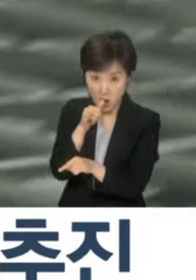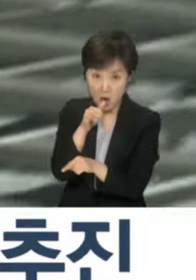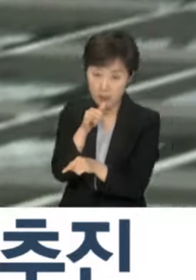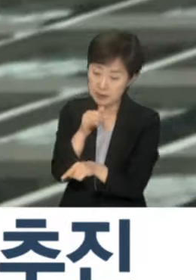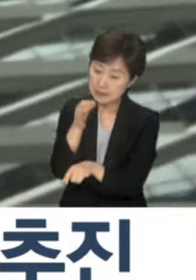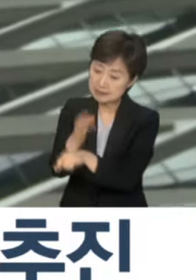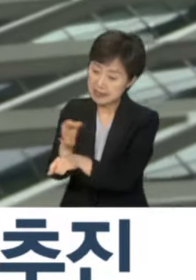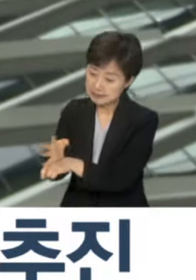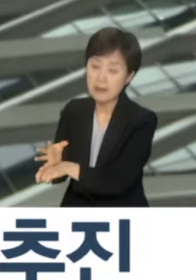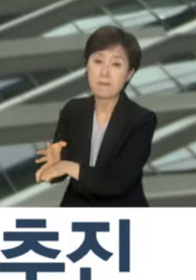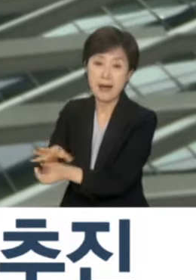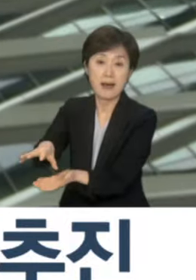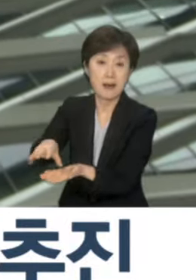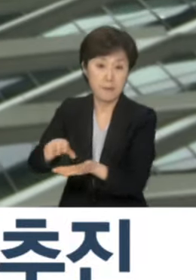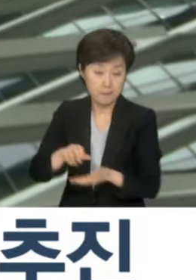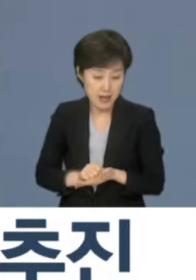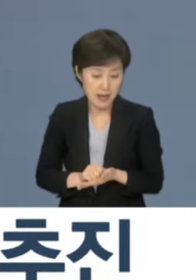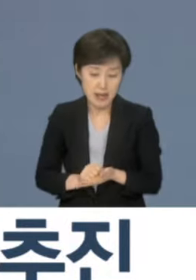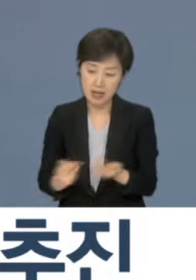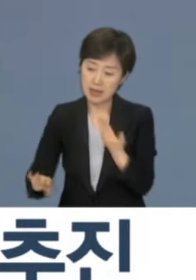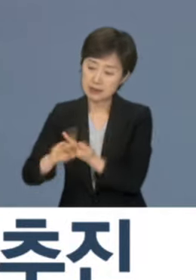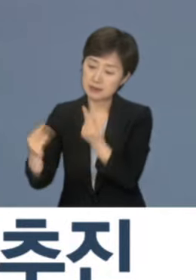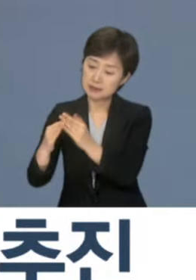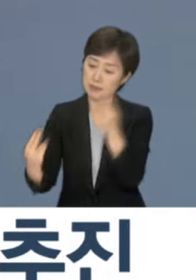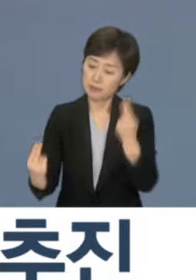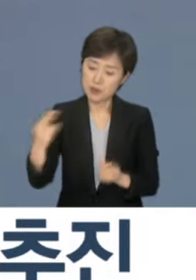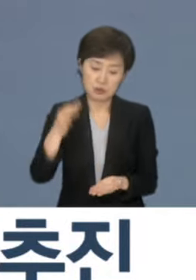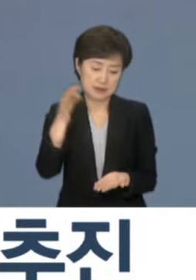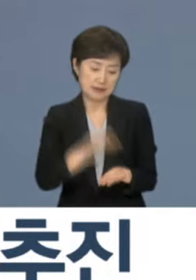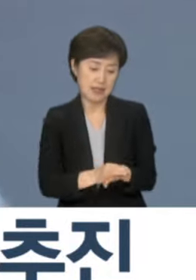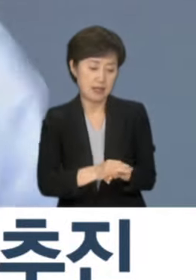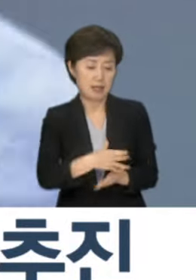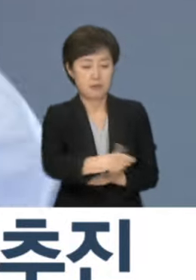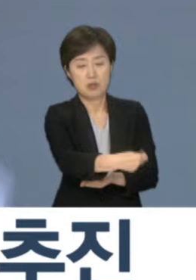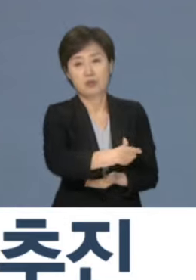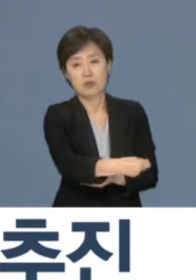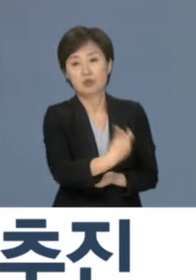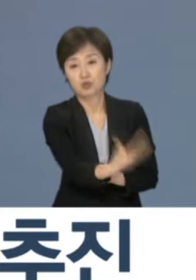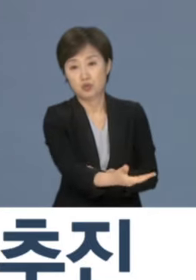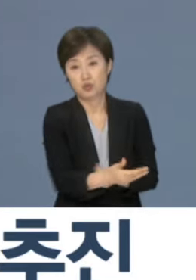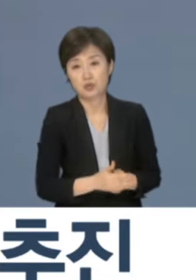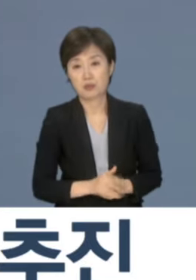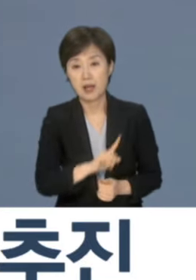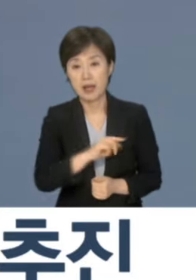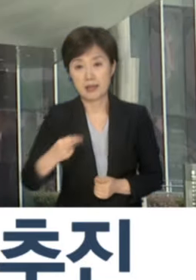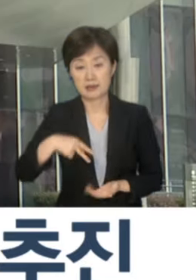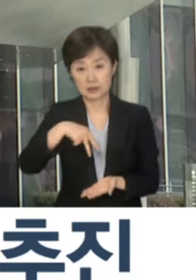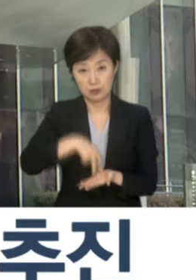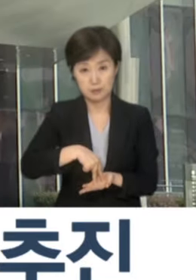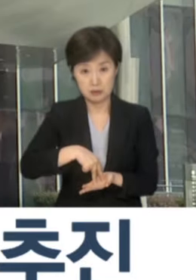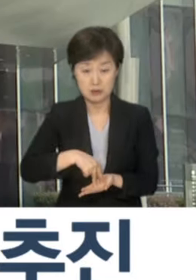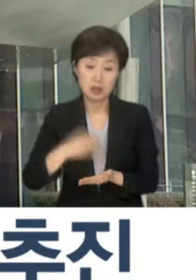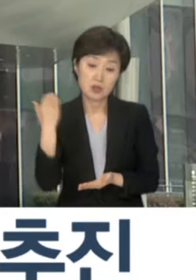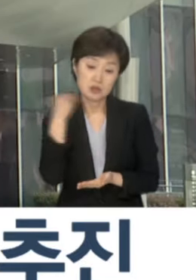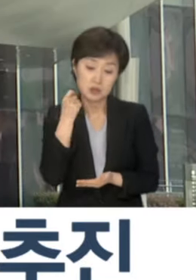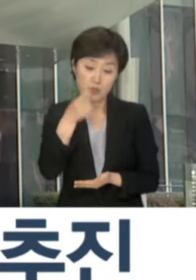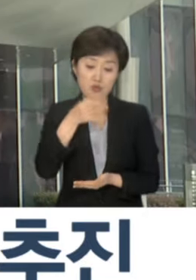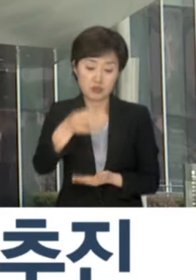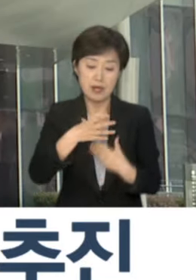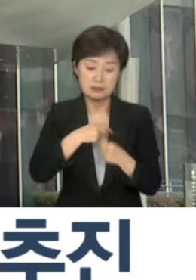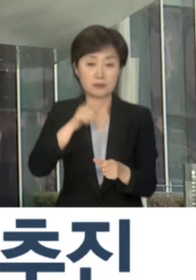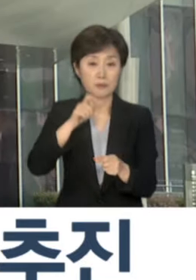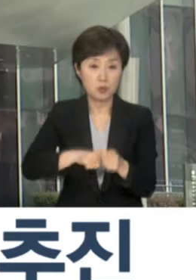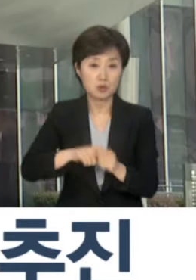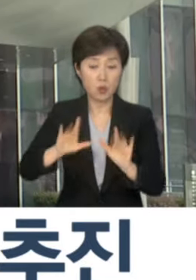예정인 주택을 사드려서 시세보다 저렴한 가격에 임대하는 사업입니다 LH n 전월세 시장 안정화를 위해